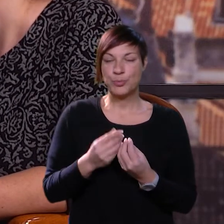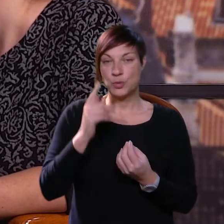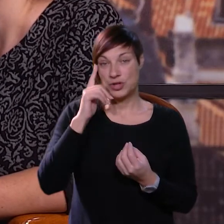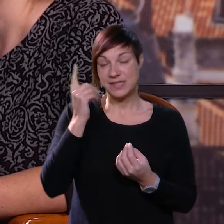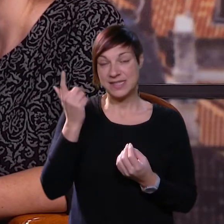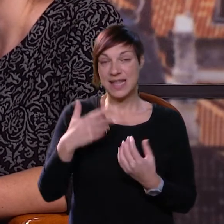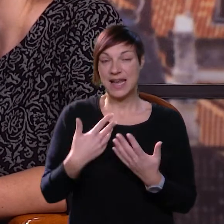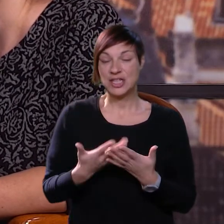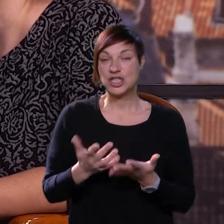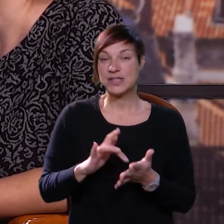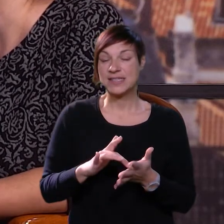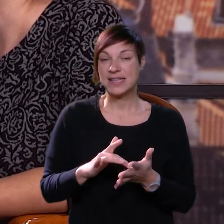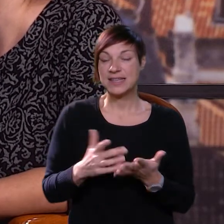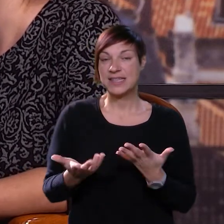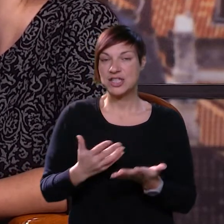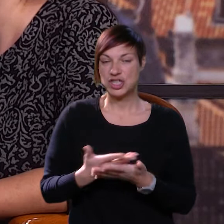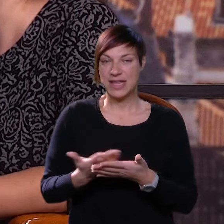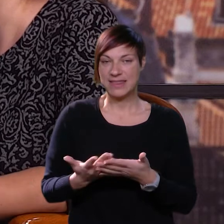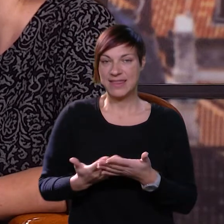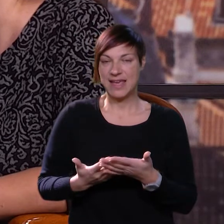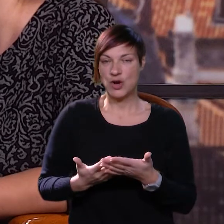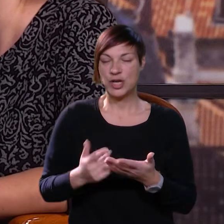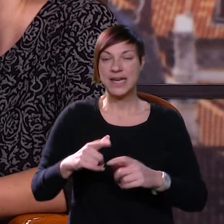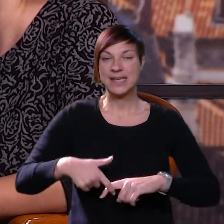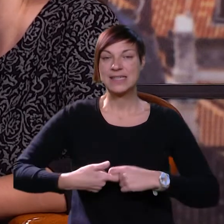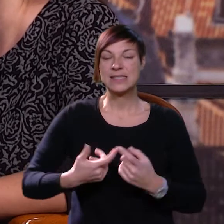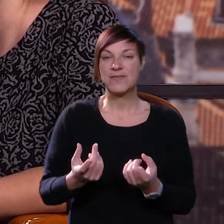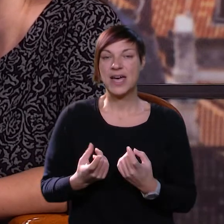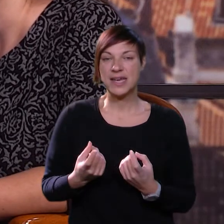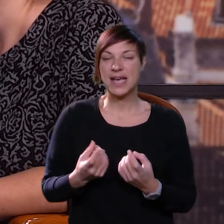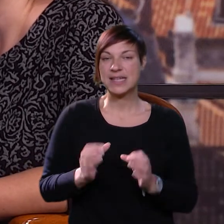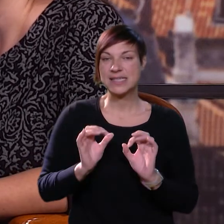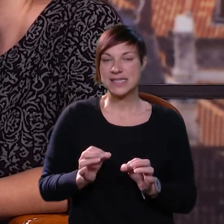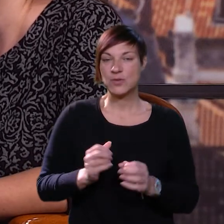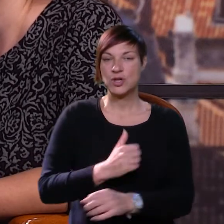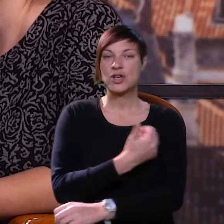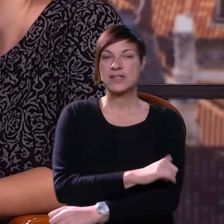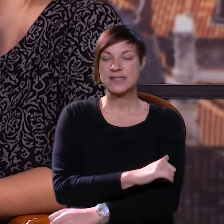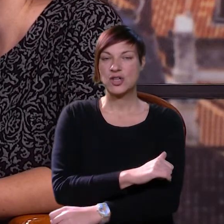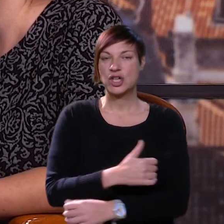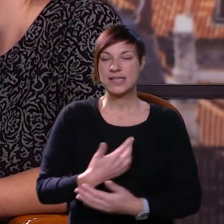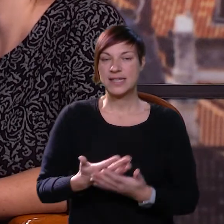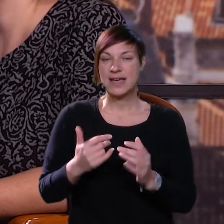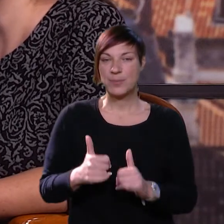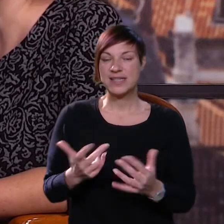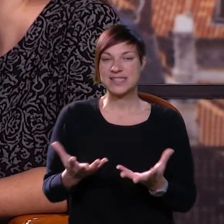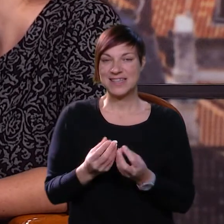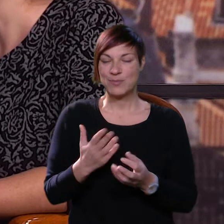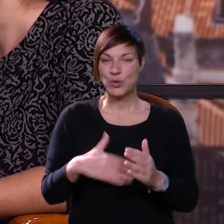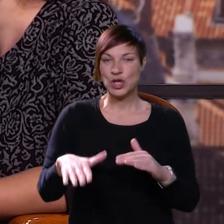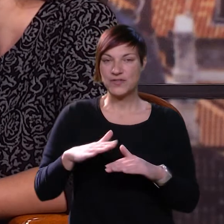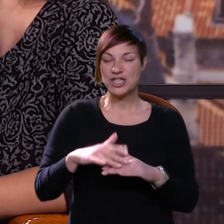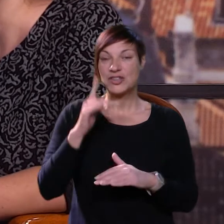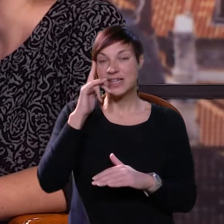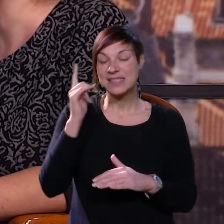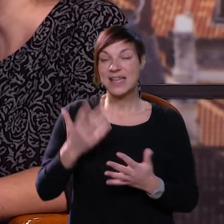puno znali, bar što se tiče ove neke teorije i tako nekih stvari, ali sigurno s godinama sada puno